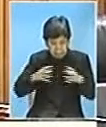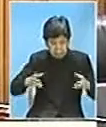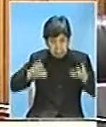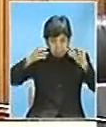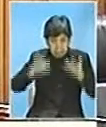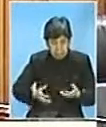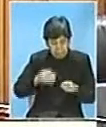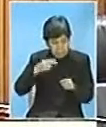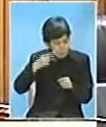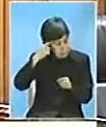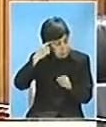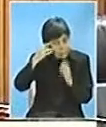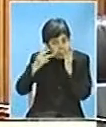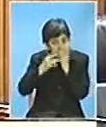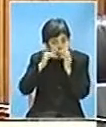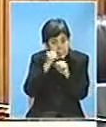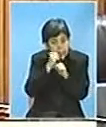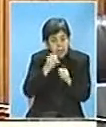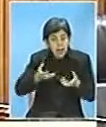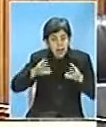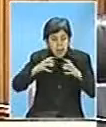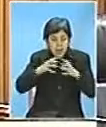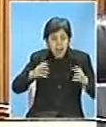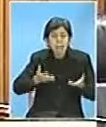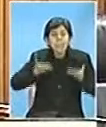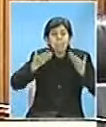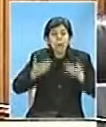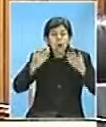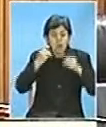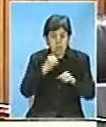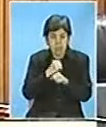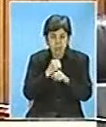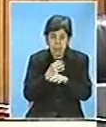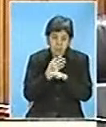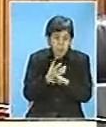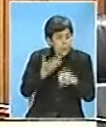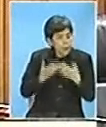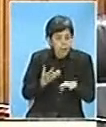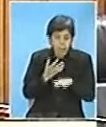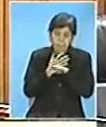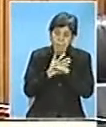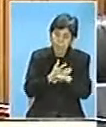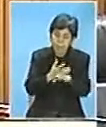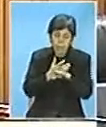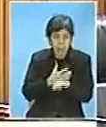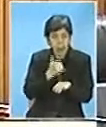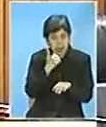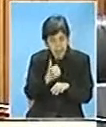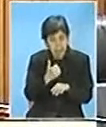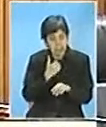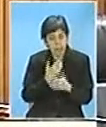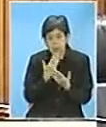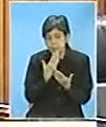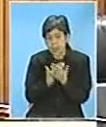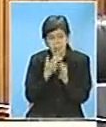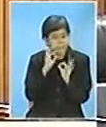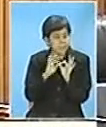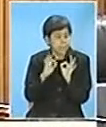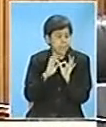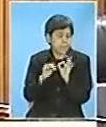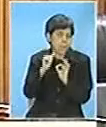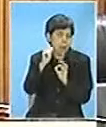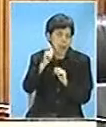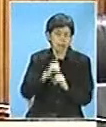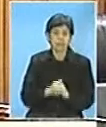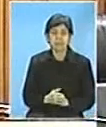ใช้เทคโนโลยีอันใหม่ที่เข้ามาที่มีถังน้ำหนักที่เบาลงทำให้บรรทุกได้มากขึ้นแล้วก็จะให้ทำให้มีการประหยัดมากขึ้นนะครับ